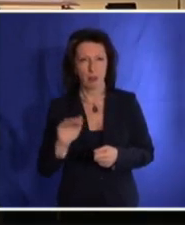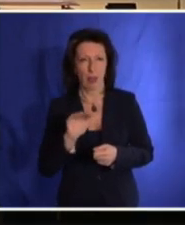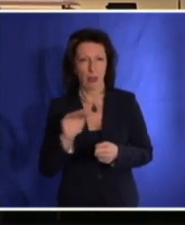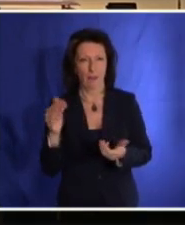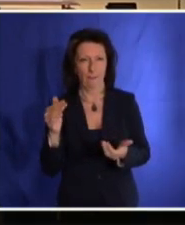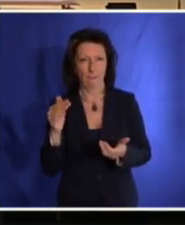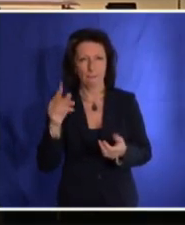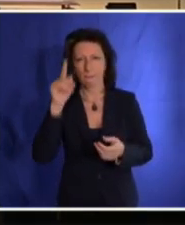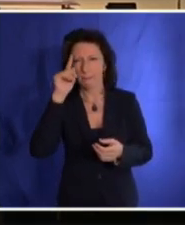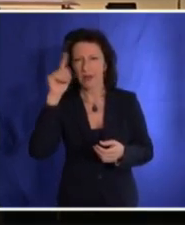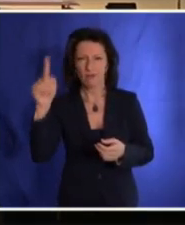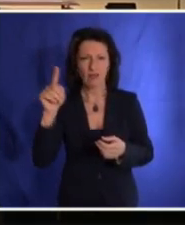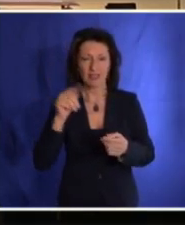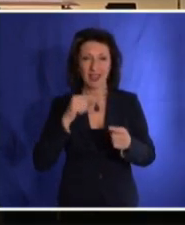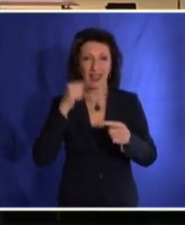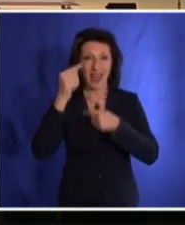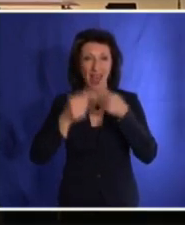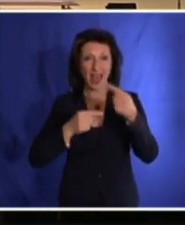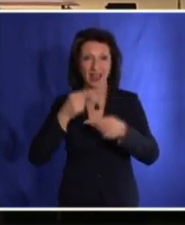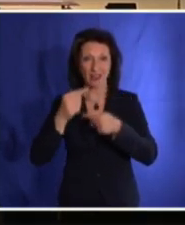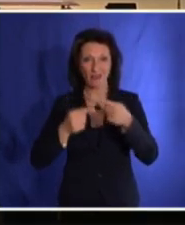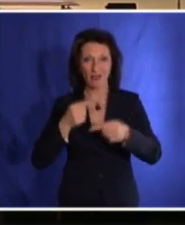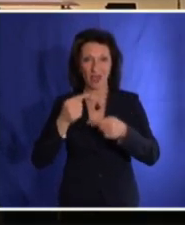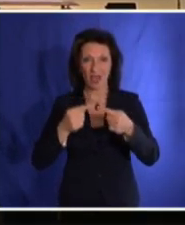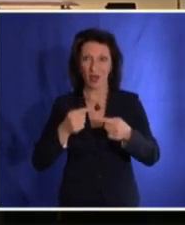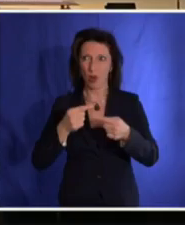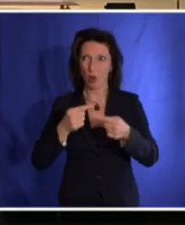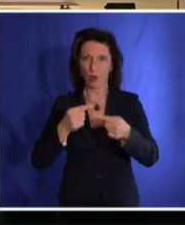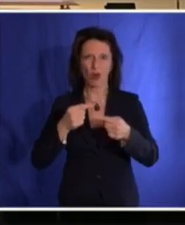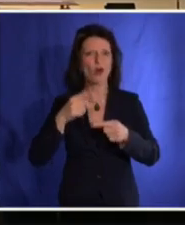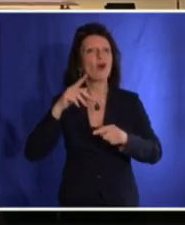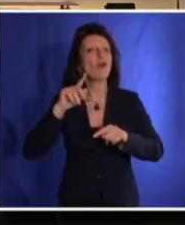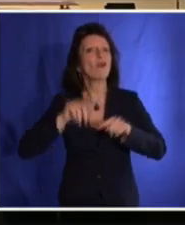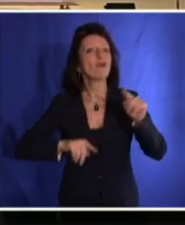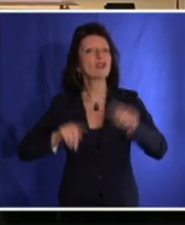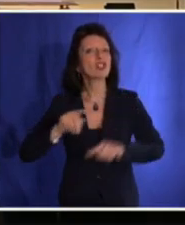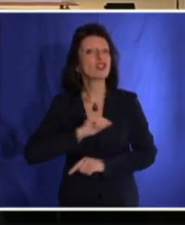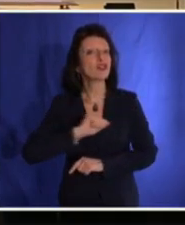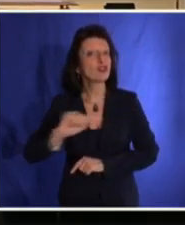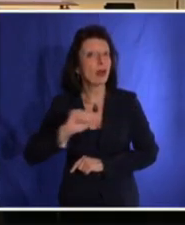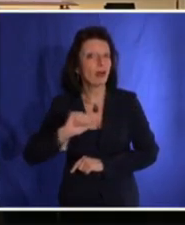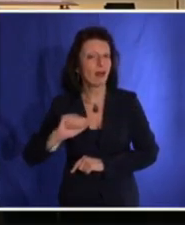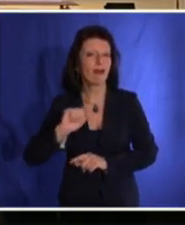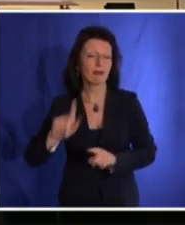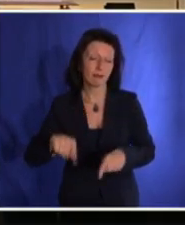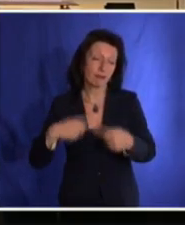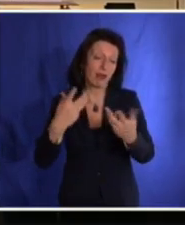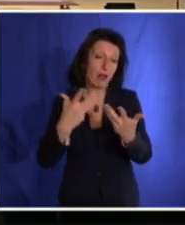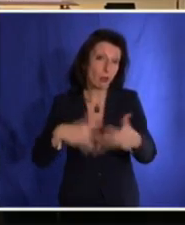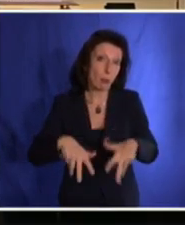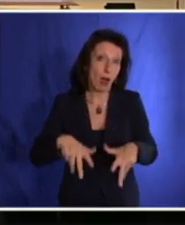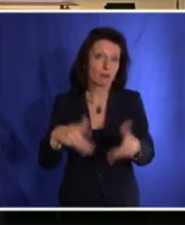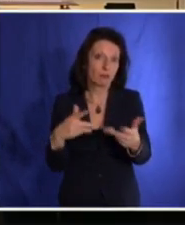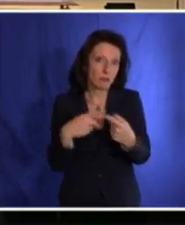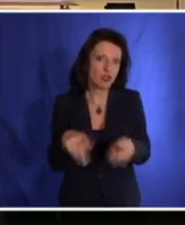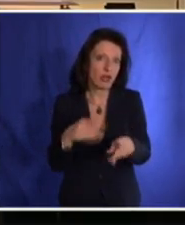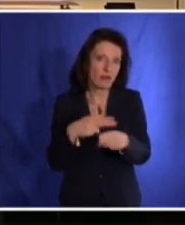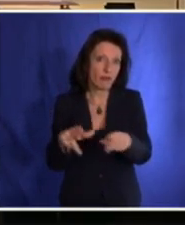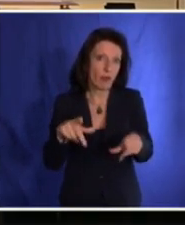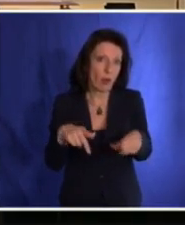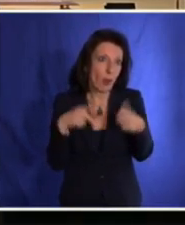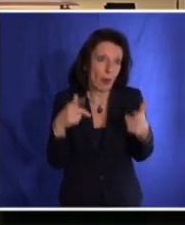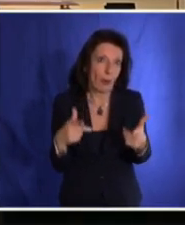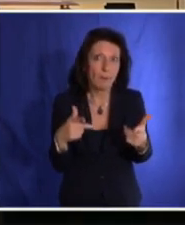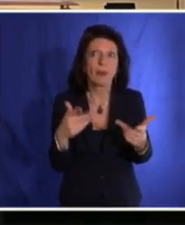unterschiedlichen Entwicklungsgeschwindigkeiten zu Lebensentscheidungen führen und sehr oft so die Frage der Abwanderung berührt